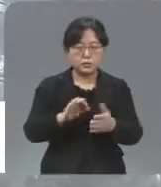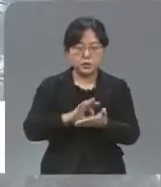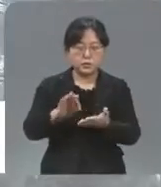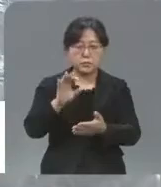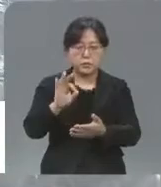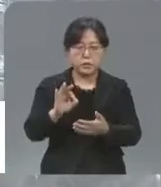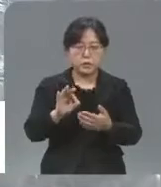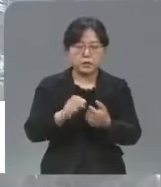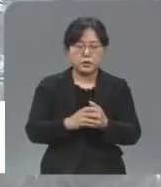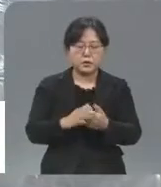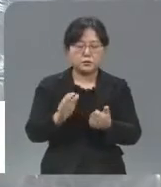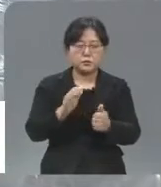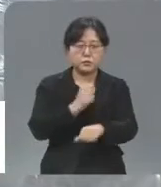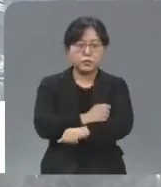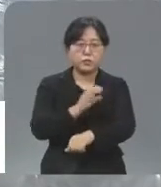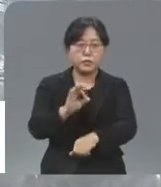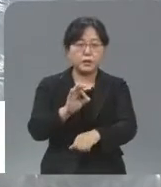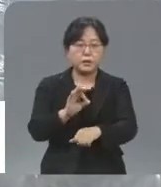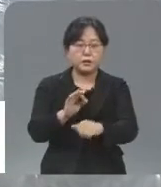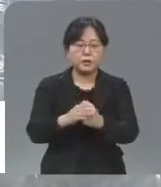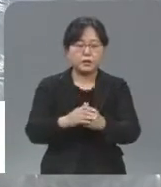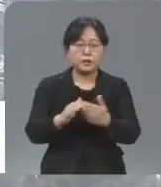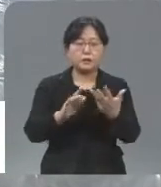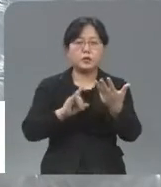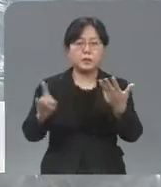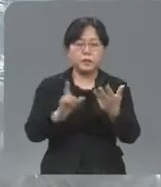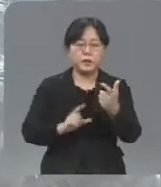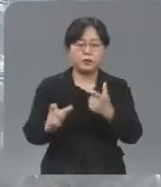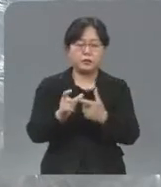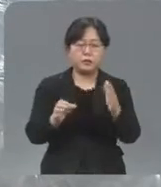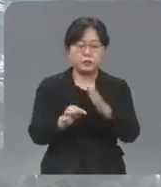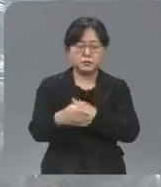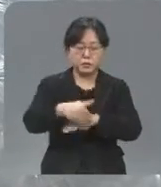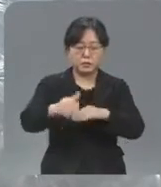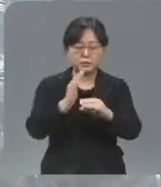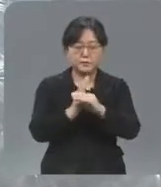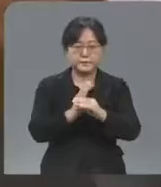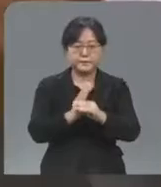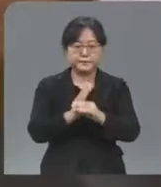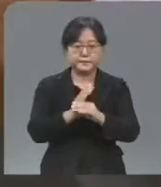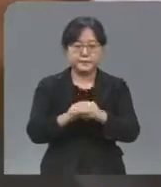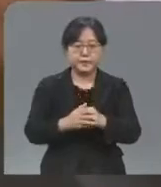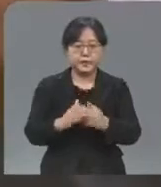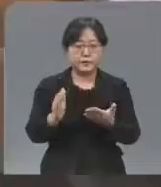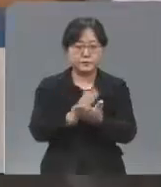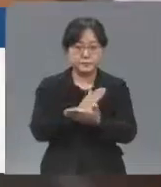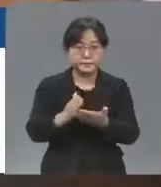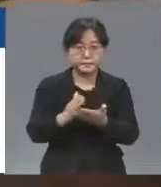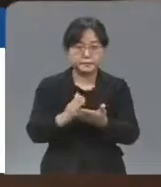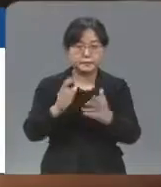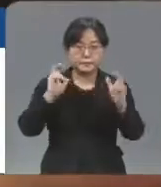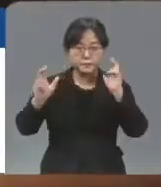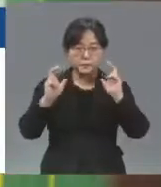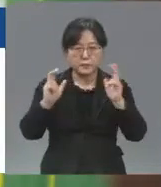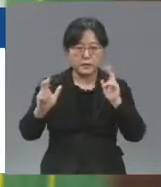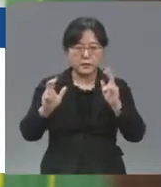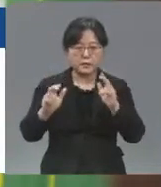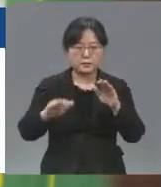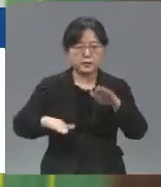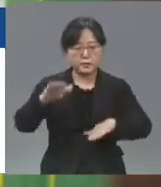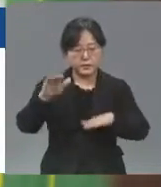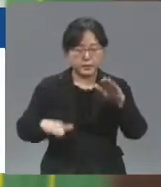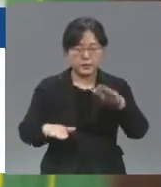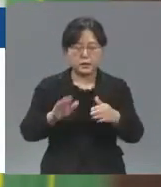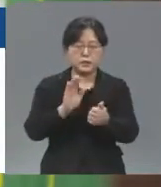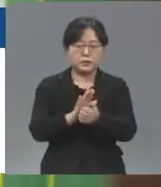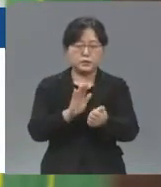비용보다 8배 많은 선별 지원금을 지급하는 안을 검토하고 있습니다. 분리해서 선별하는 업체에는 차등화해서